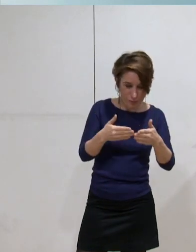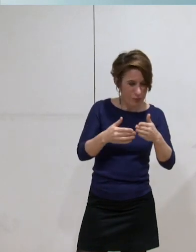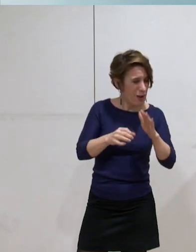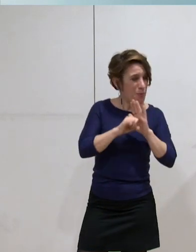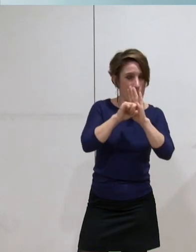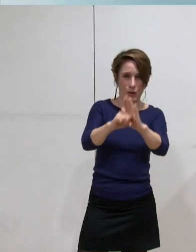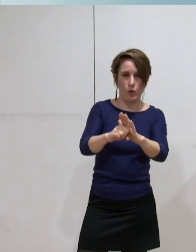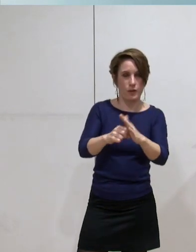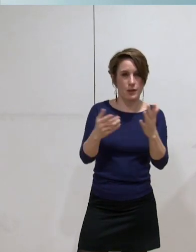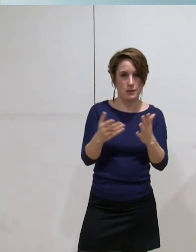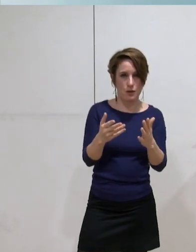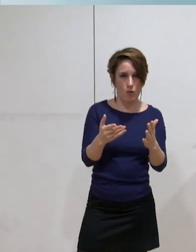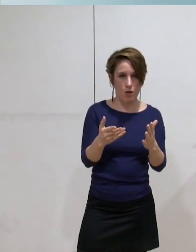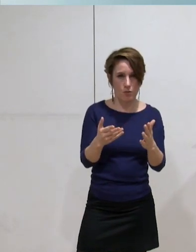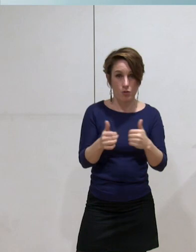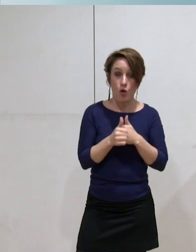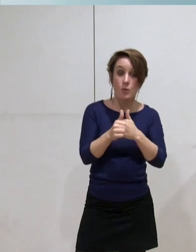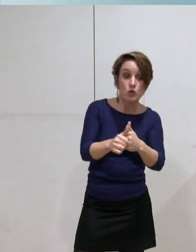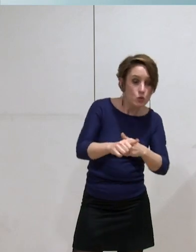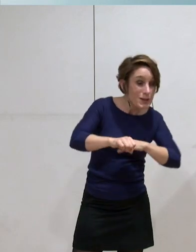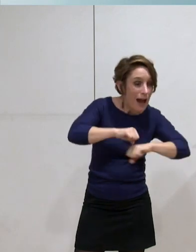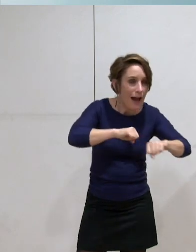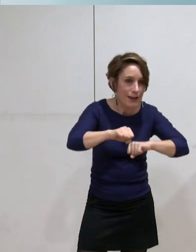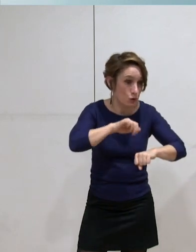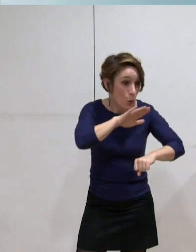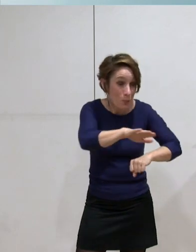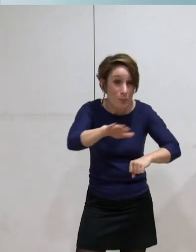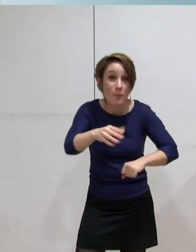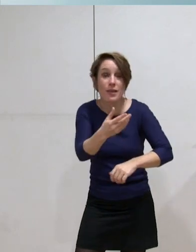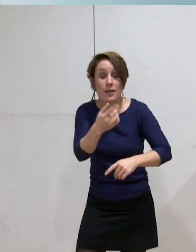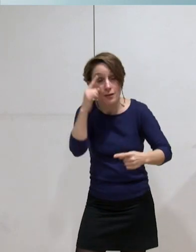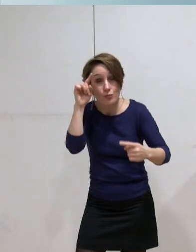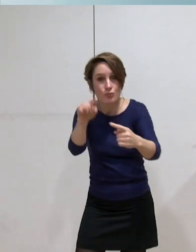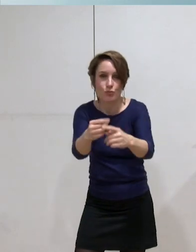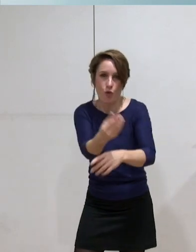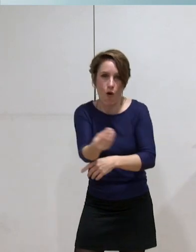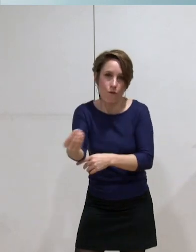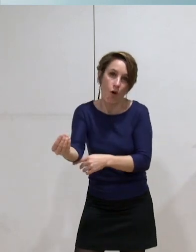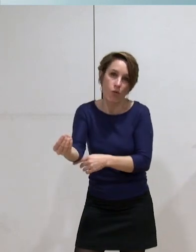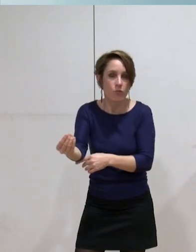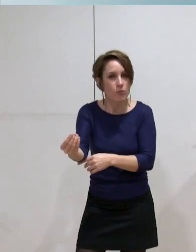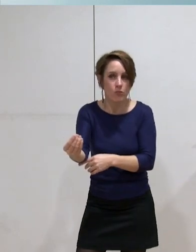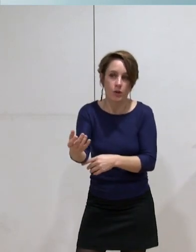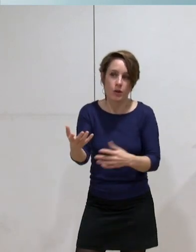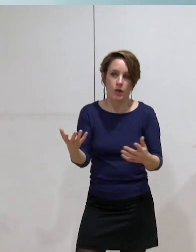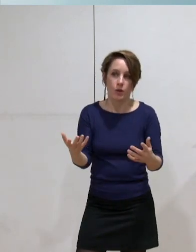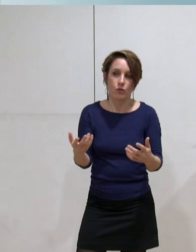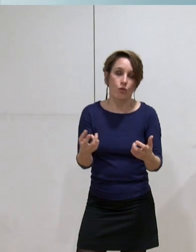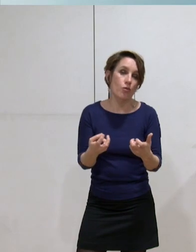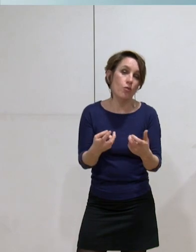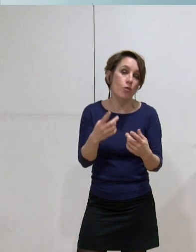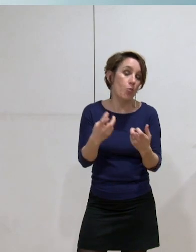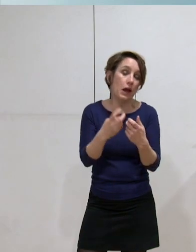c'était par partir de ce qui relève des actions en direction de l'enfance pas trop trop difficile à attraper c'est les accueils de